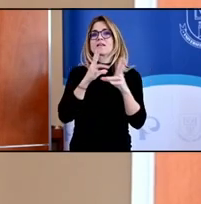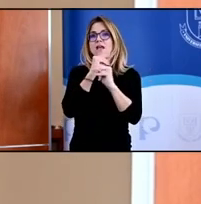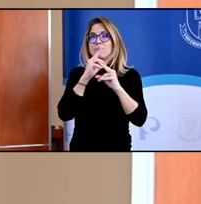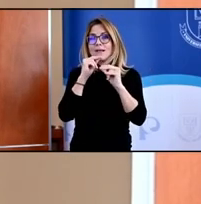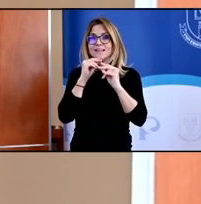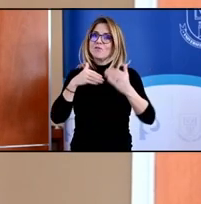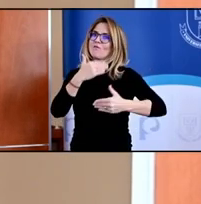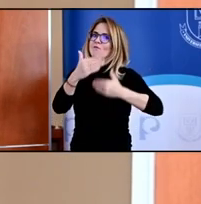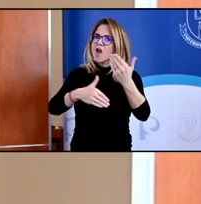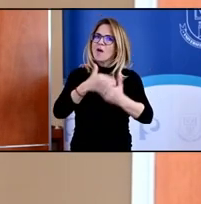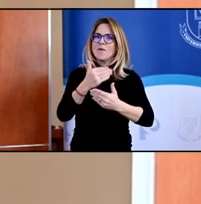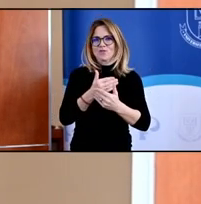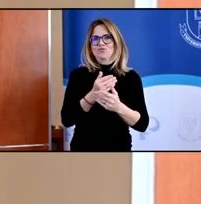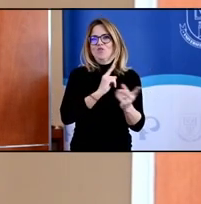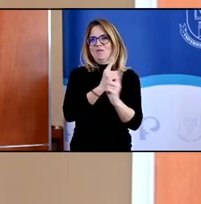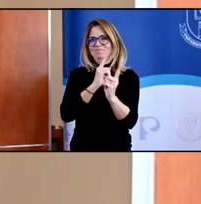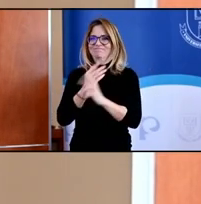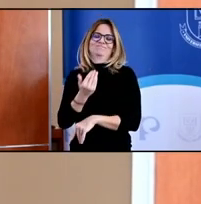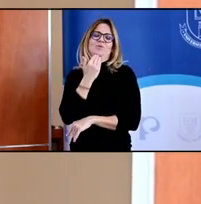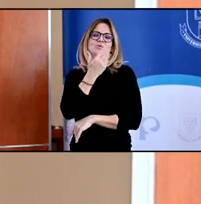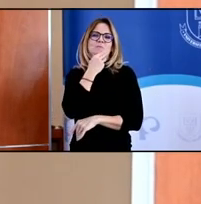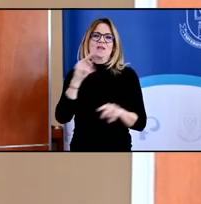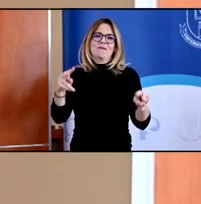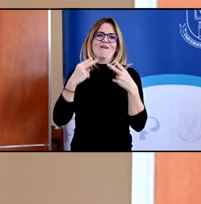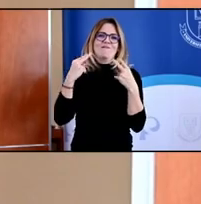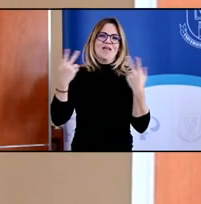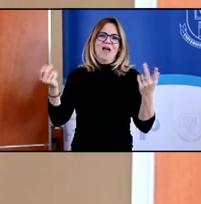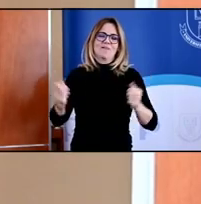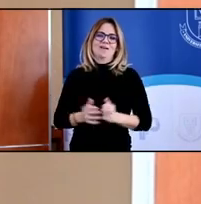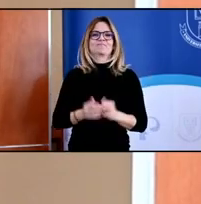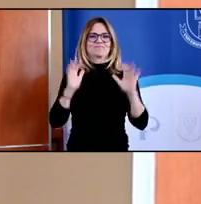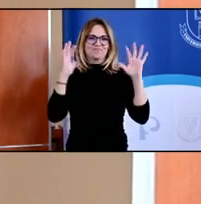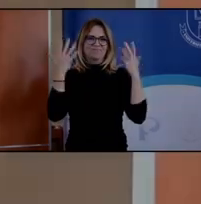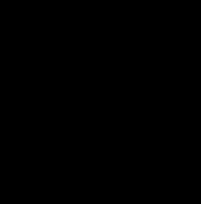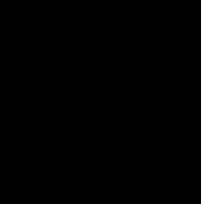folyamatosan egymással köszönöm szépen a figyelmet